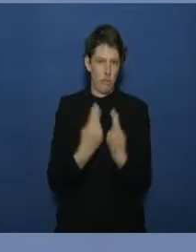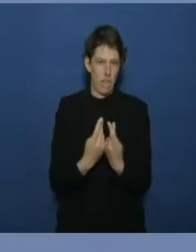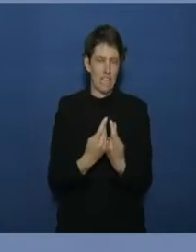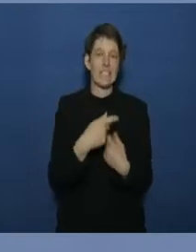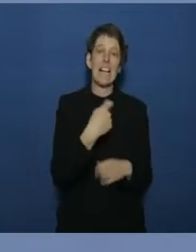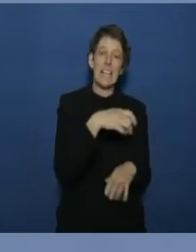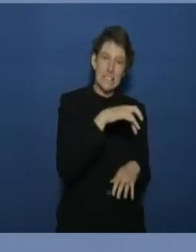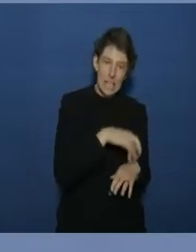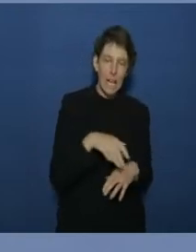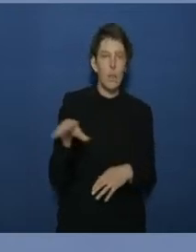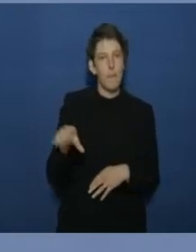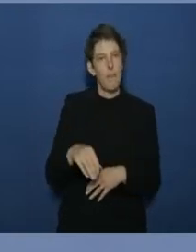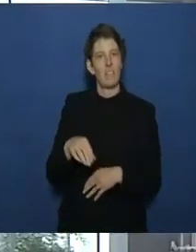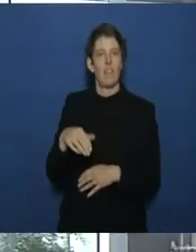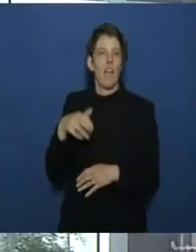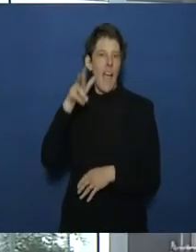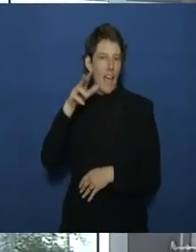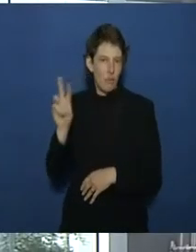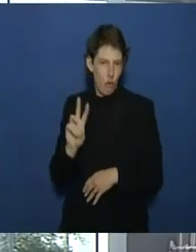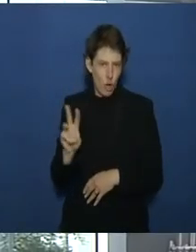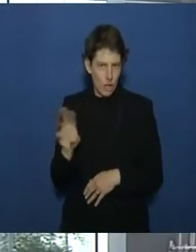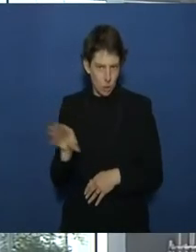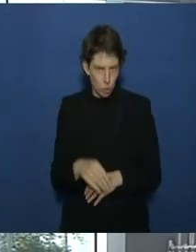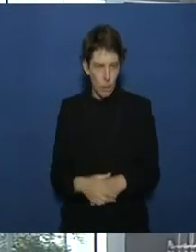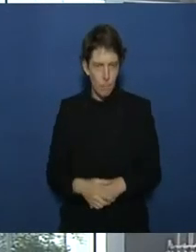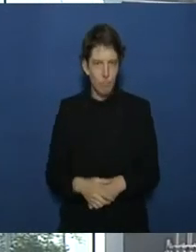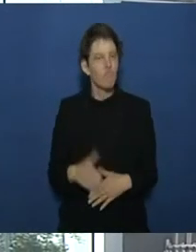Ministerpräsident Woidke. Und das war's.